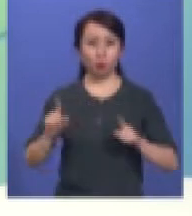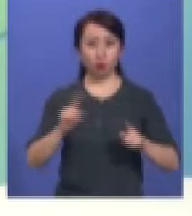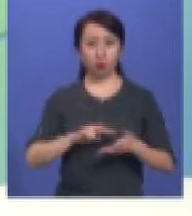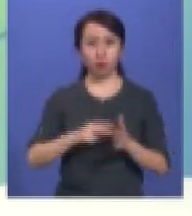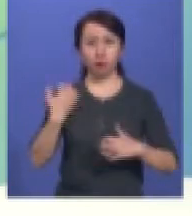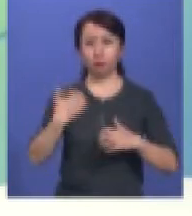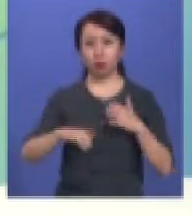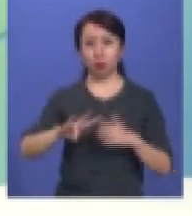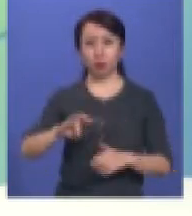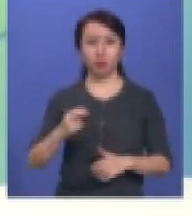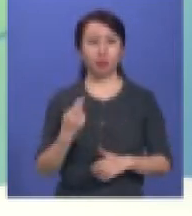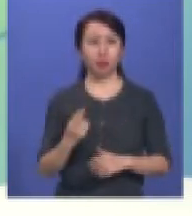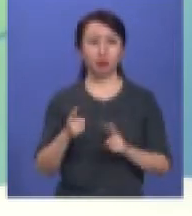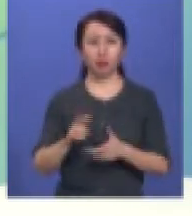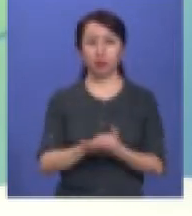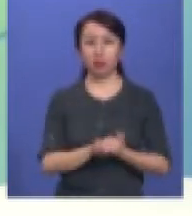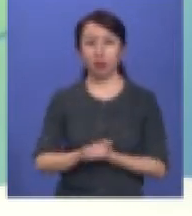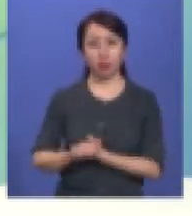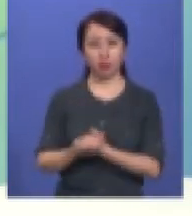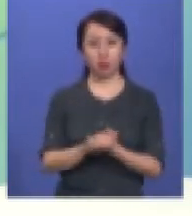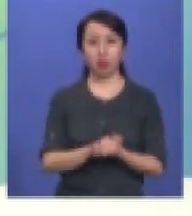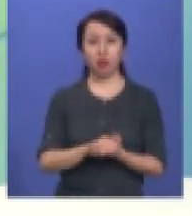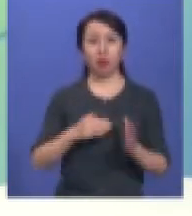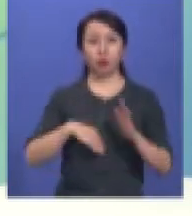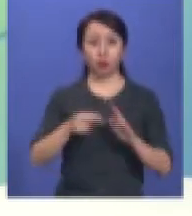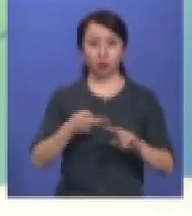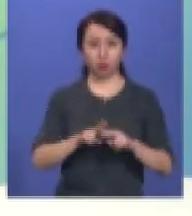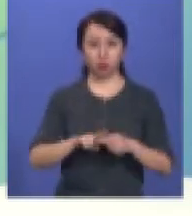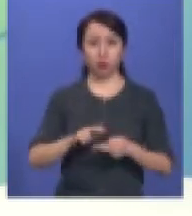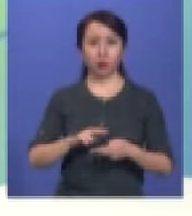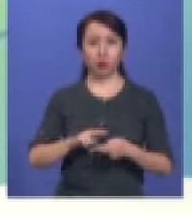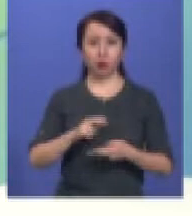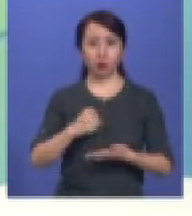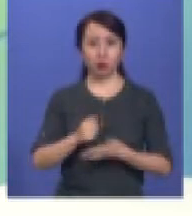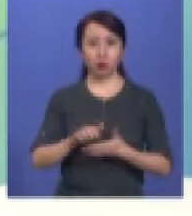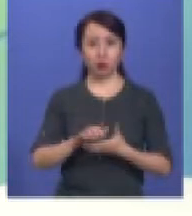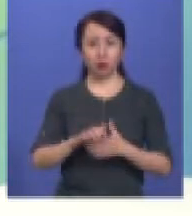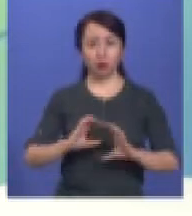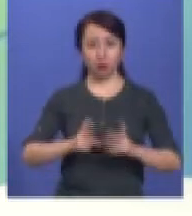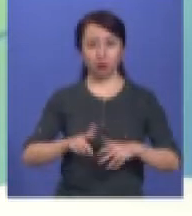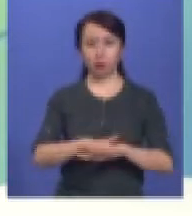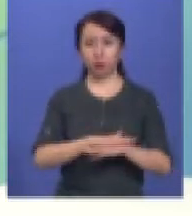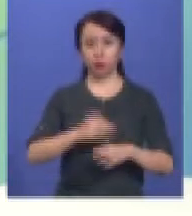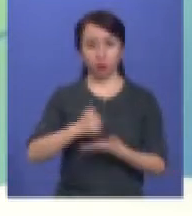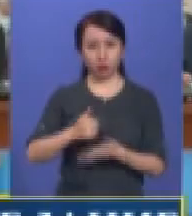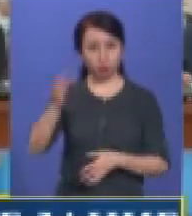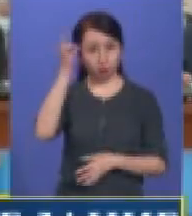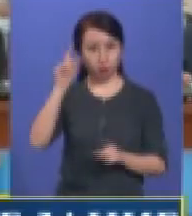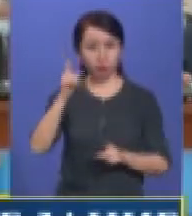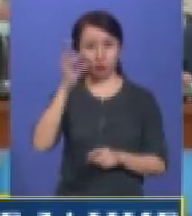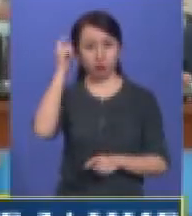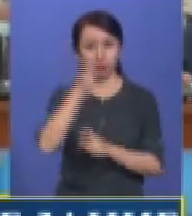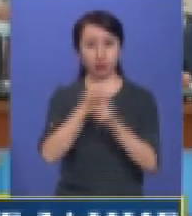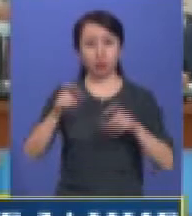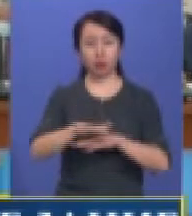модель межэтнического и межконфессионального согласия, эффективность которой признало мировое сообщество. Президент напомнил о том, что в своем